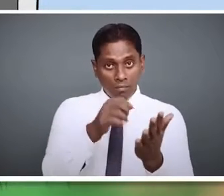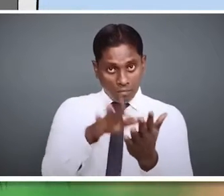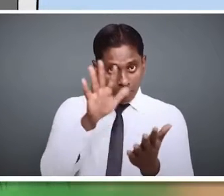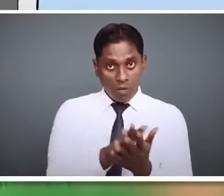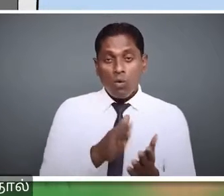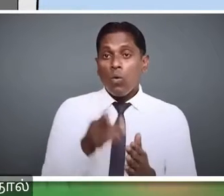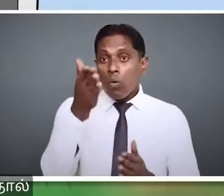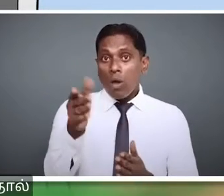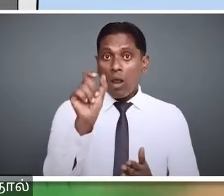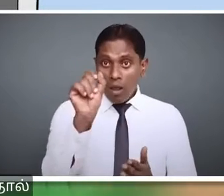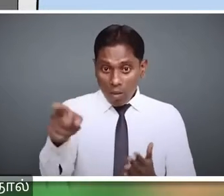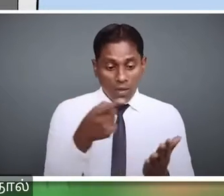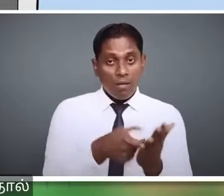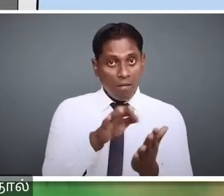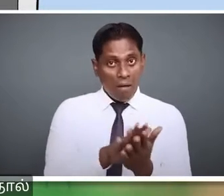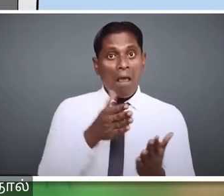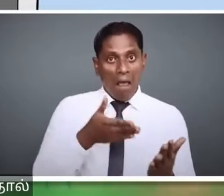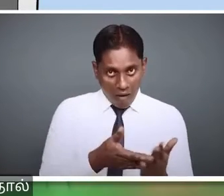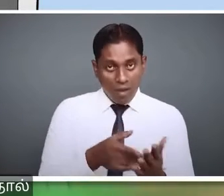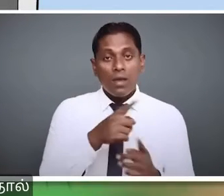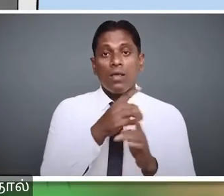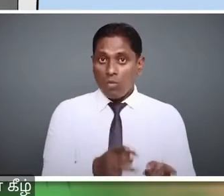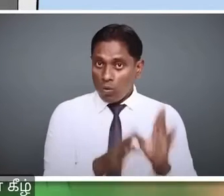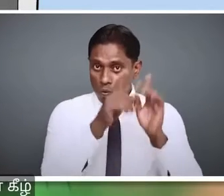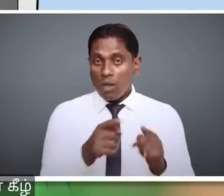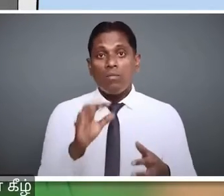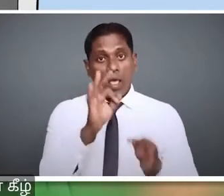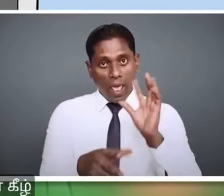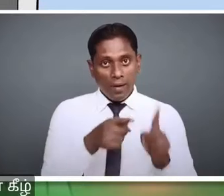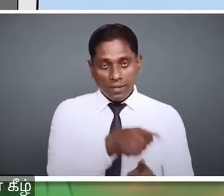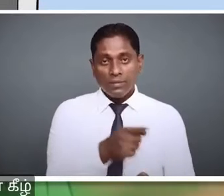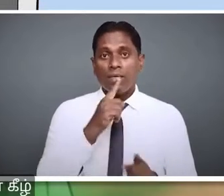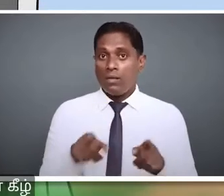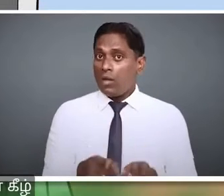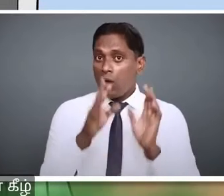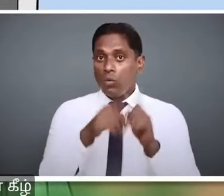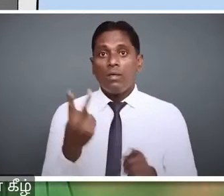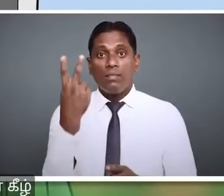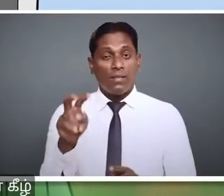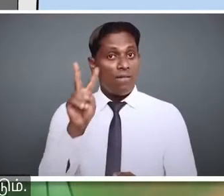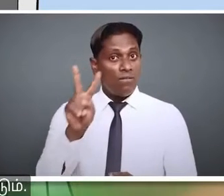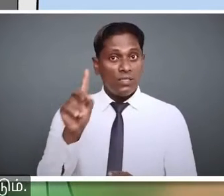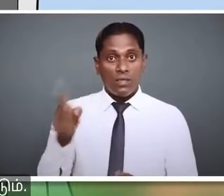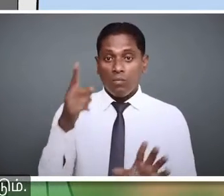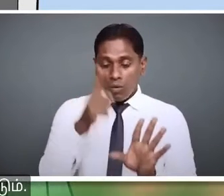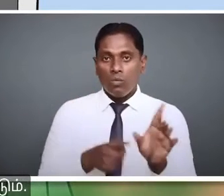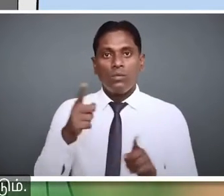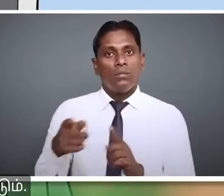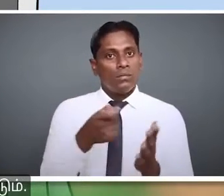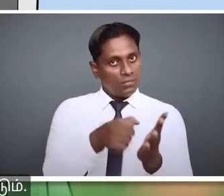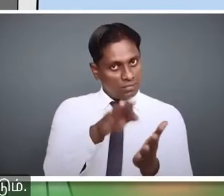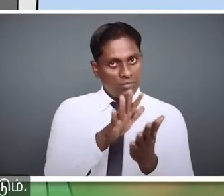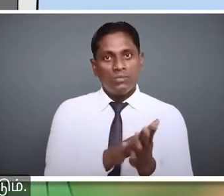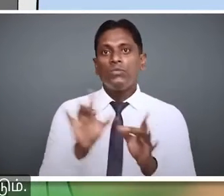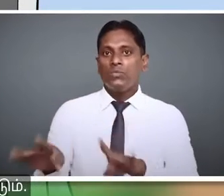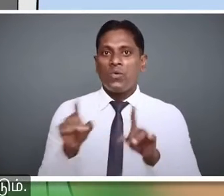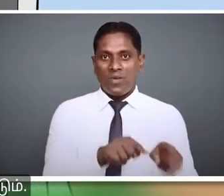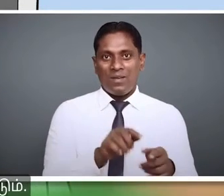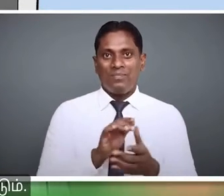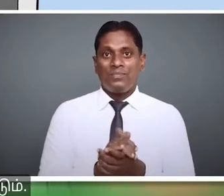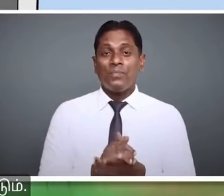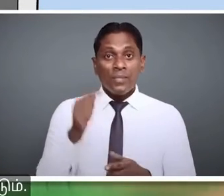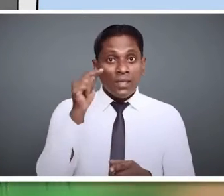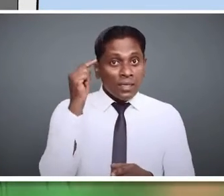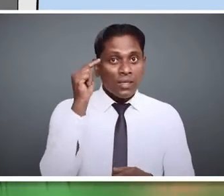வாக்காளர் பட்டியலில் உங்கள் பெயர் பதிவு செய்யப்பட்டிருந்தால் அதில் குறிப்பிடப்பட்டுள்ள முகவரியின் கீழ் 2021 வருடத்திற்கும்